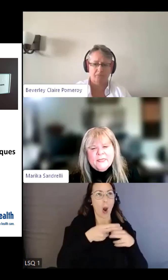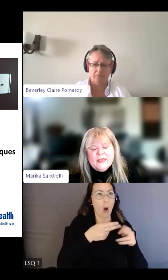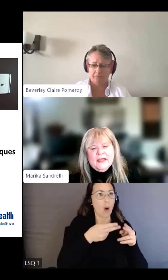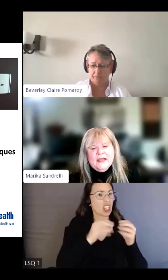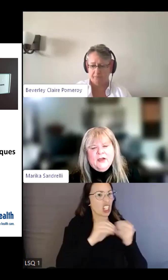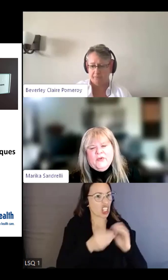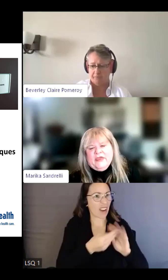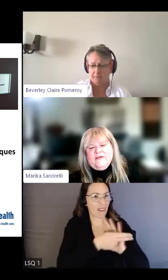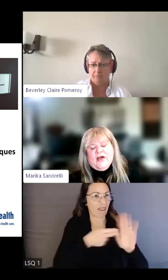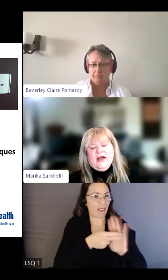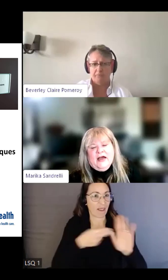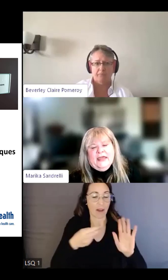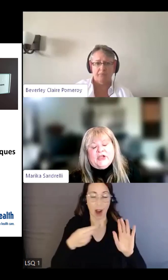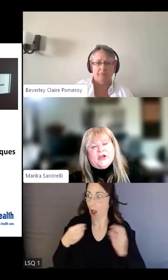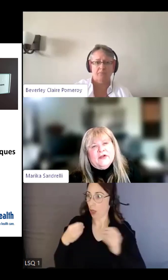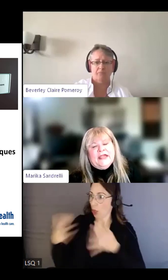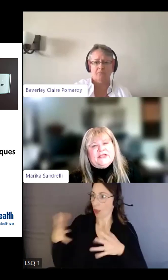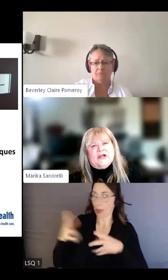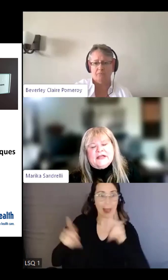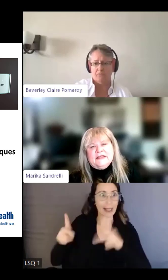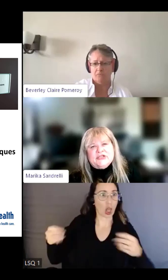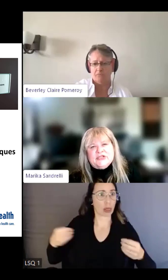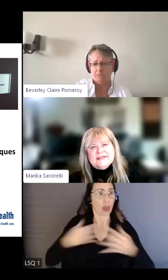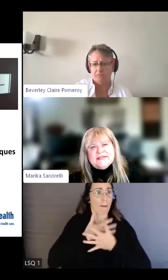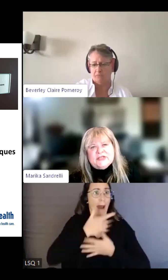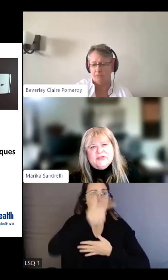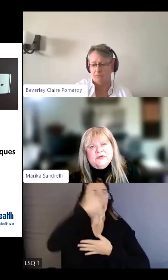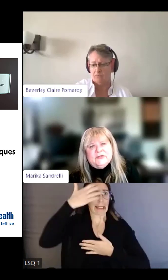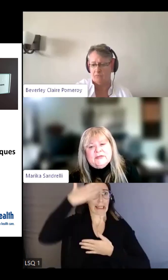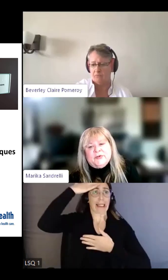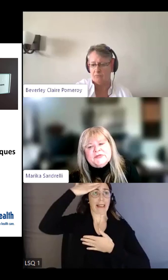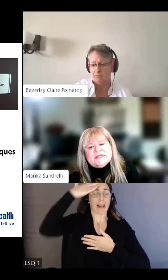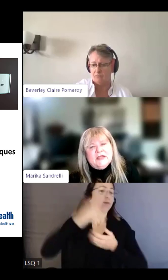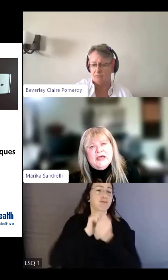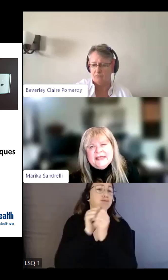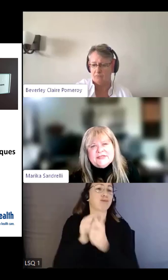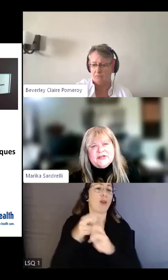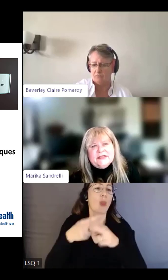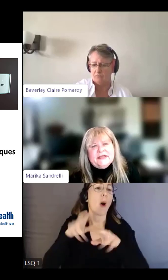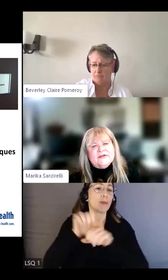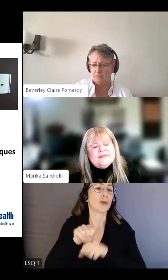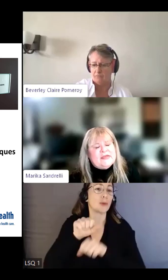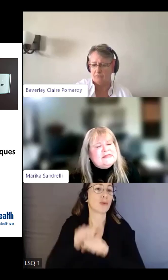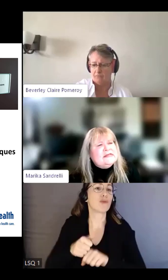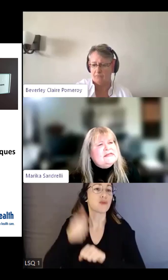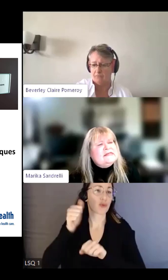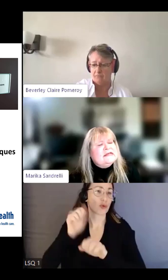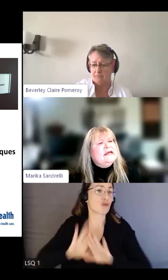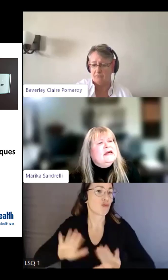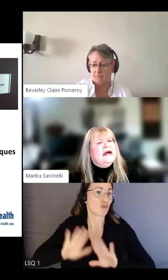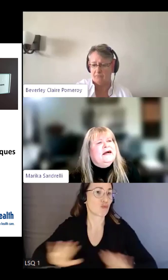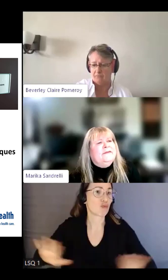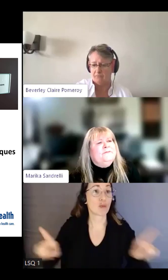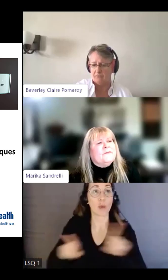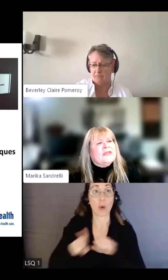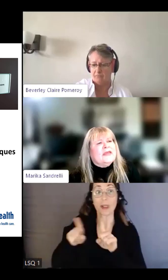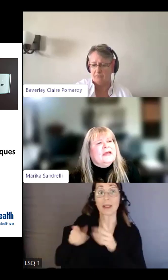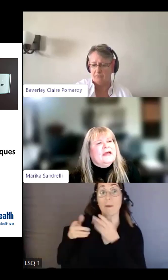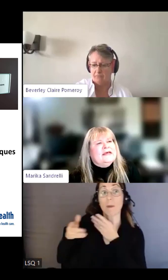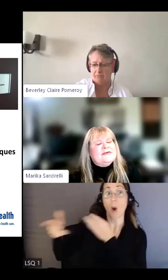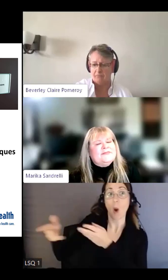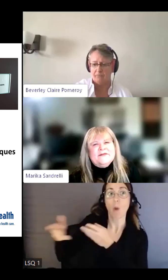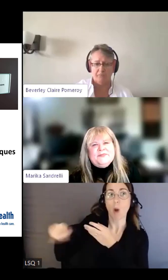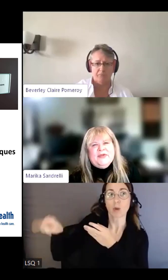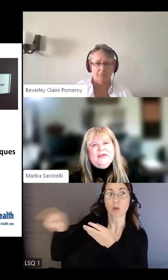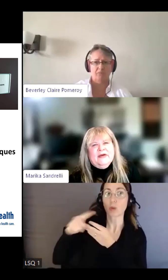avons encouragé les cliniciens de personnaliser leurs espaces plutôt dépersonnaliser les